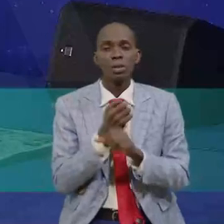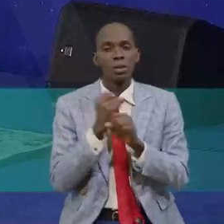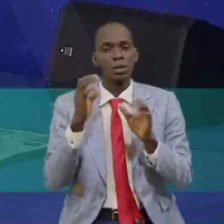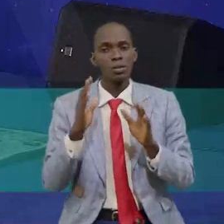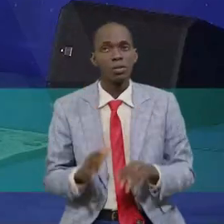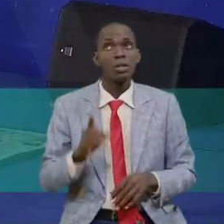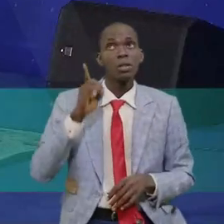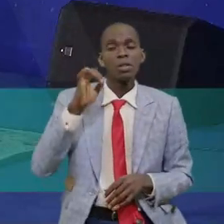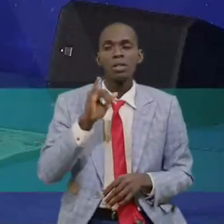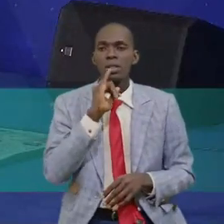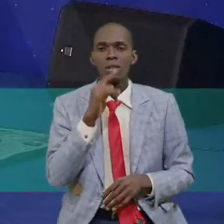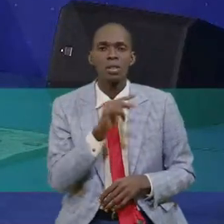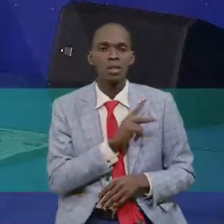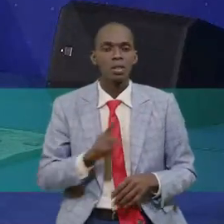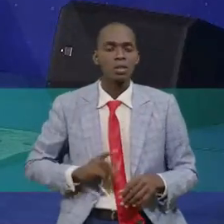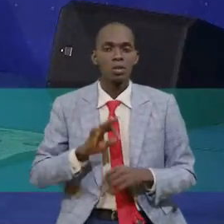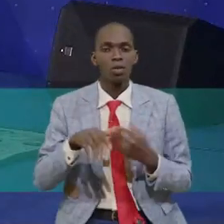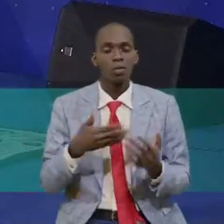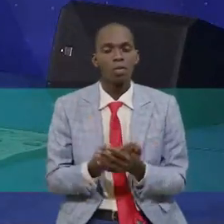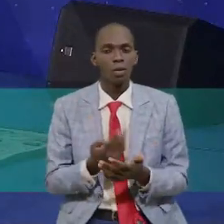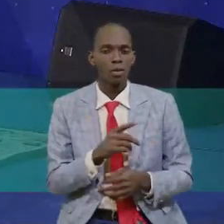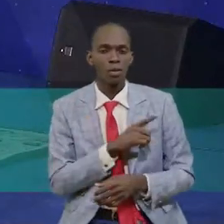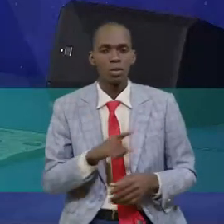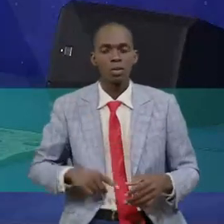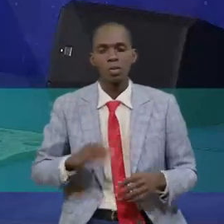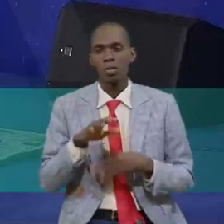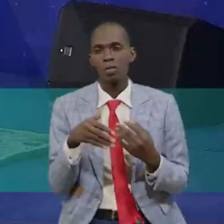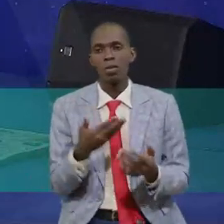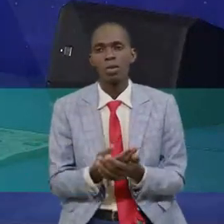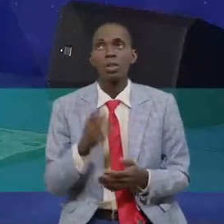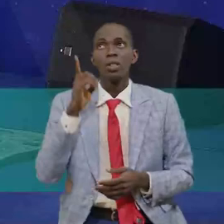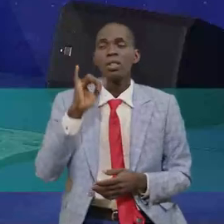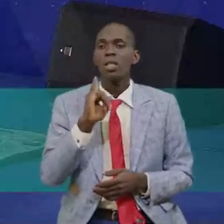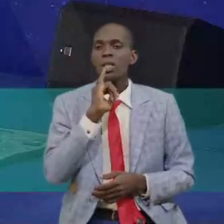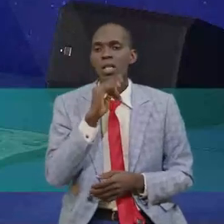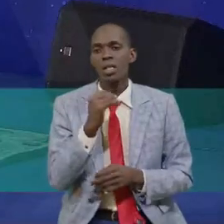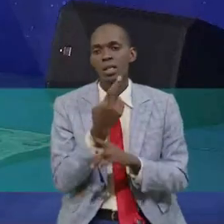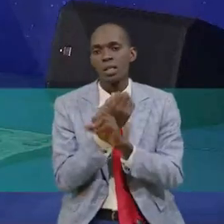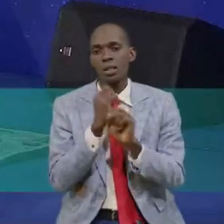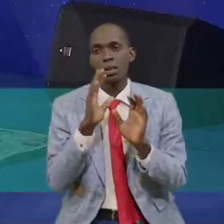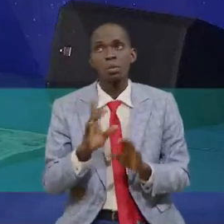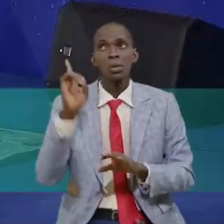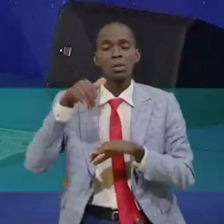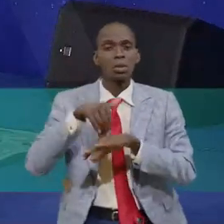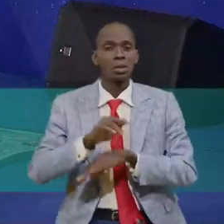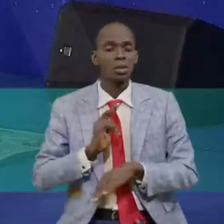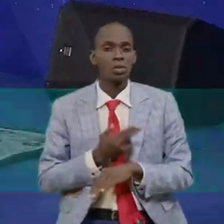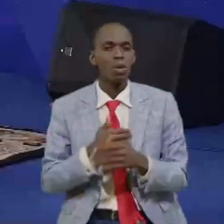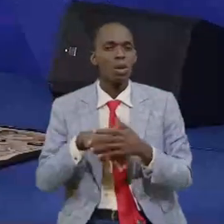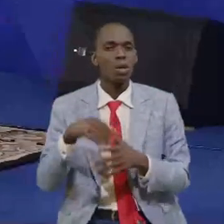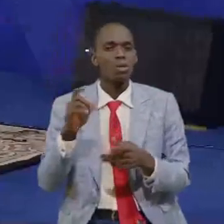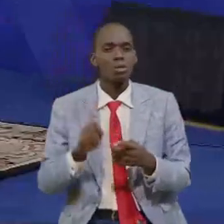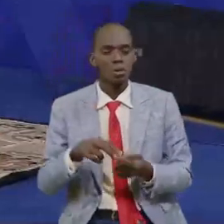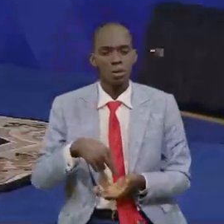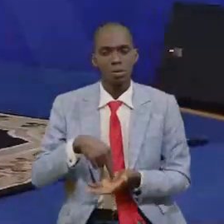lui le roi des rois et le seigneur des seigneurs, il est le rédempteur et il nous envoie pour